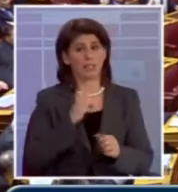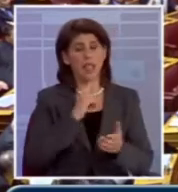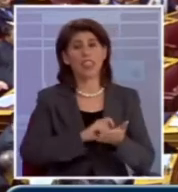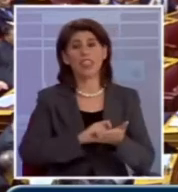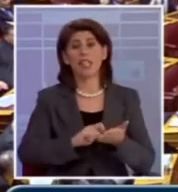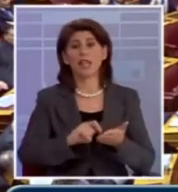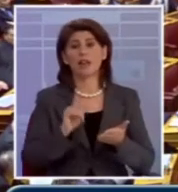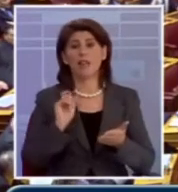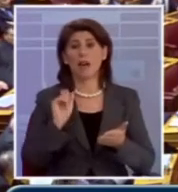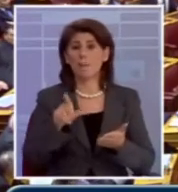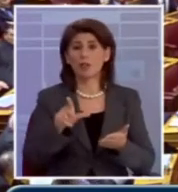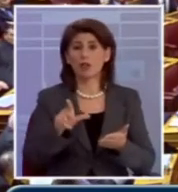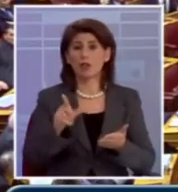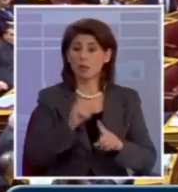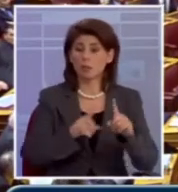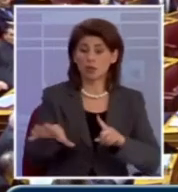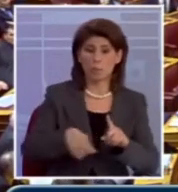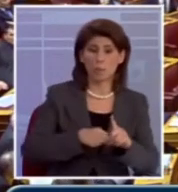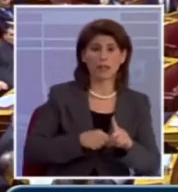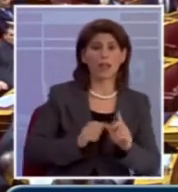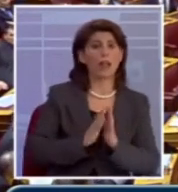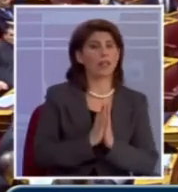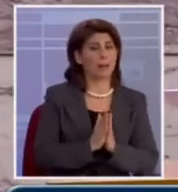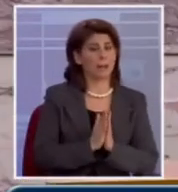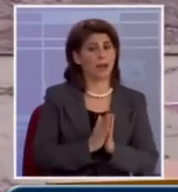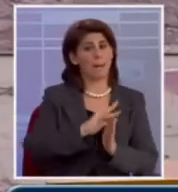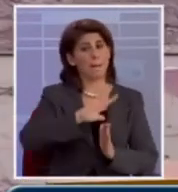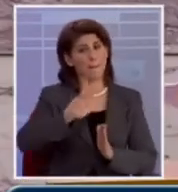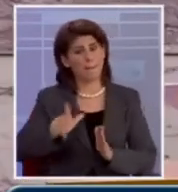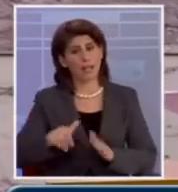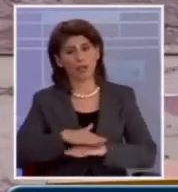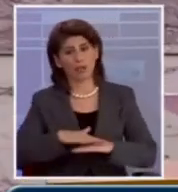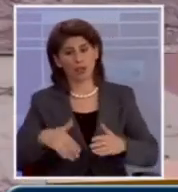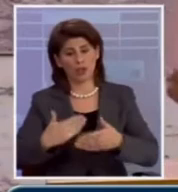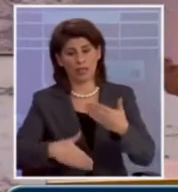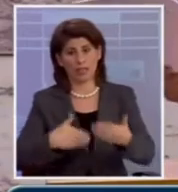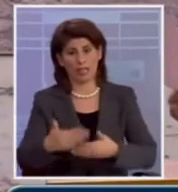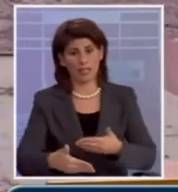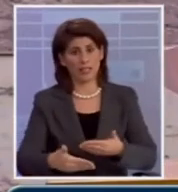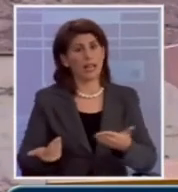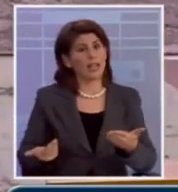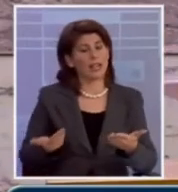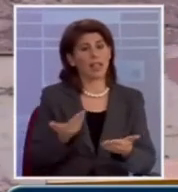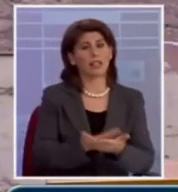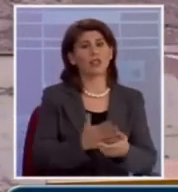δηλαδή αποστολέα και παραλήπτη, θα παρακαλούσα μέχρι το τέλος της διαδικασίας